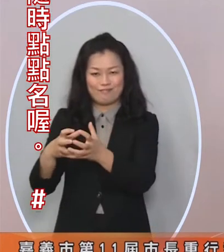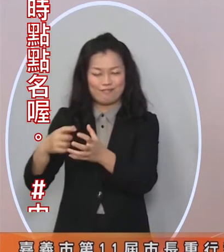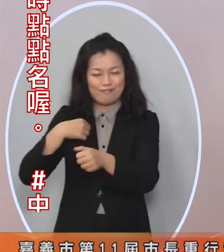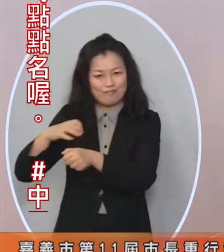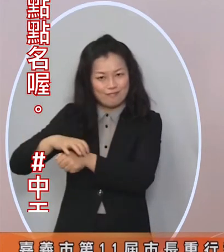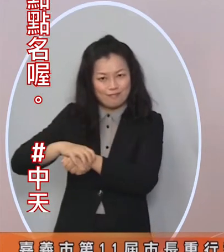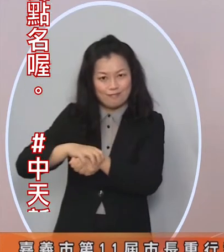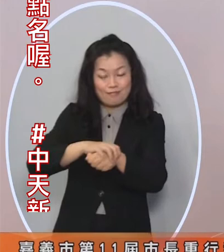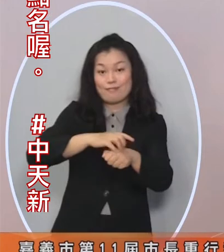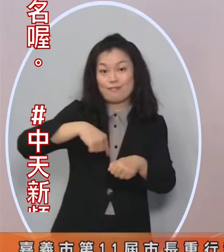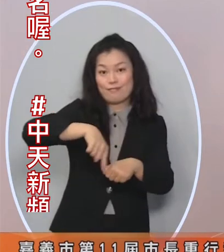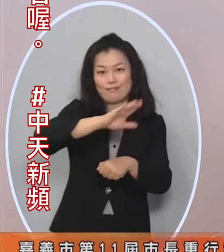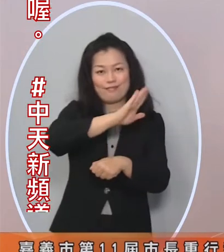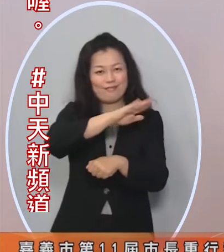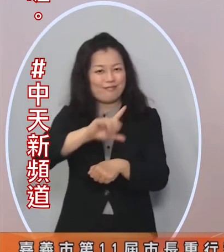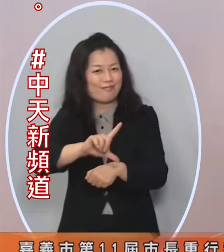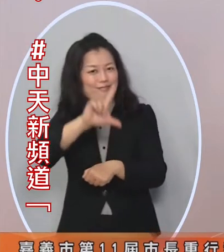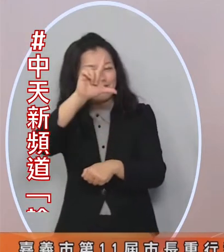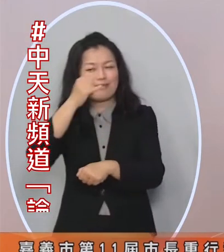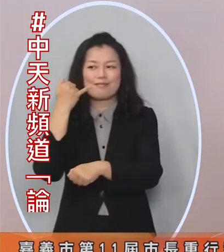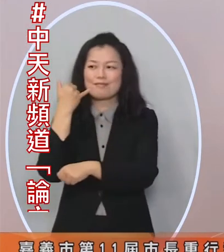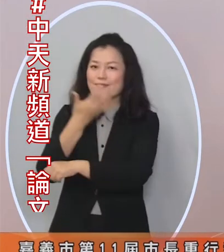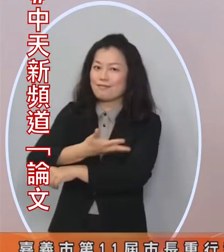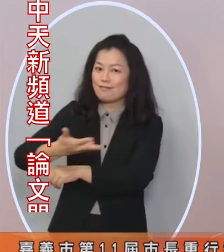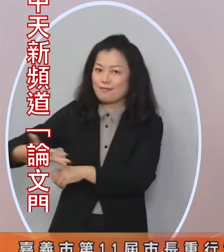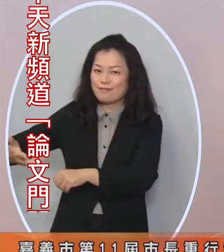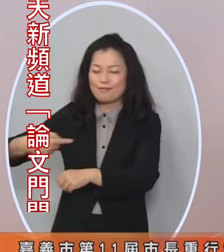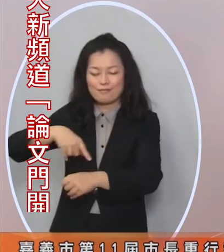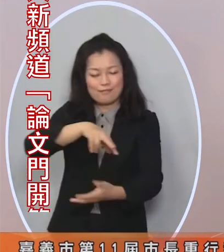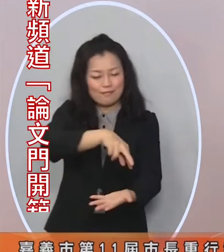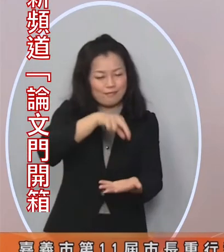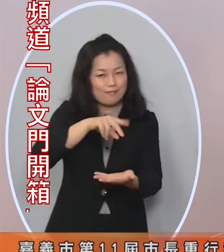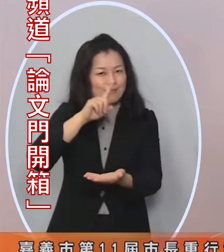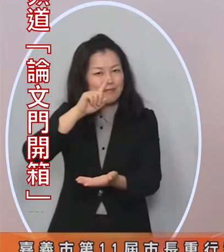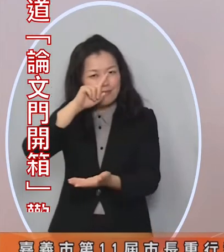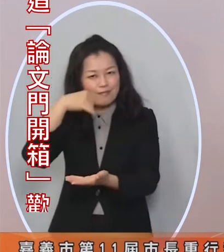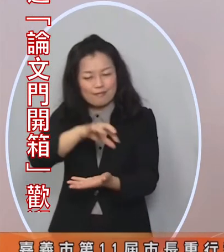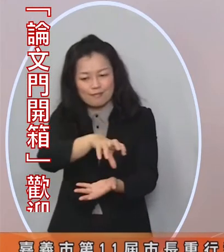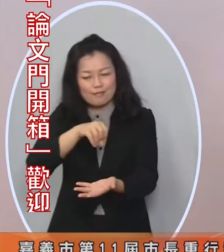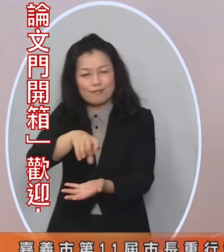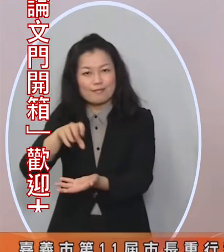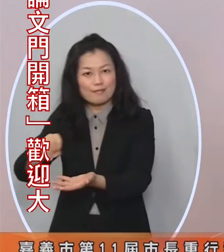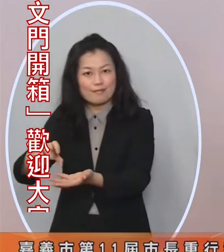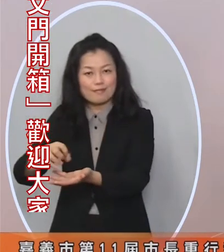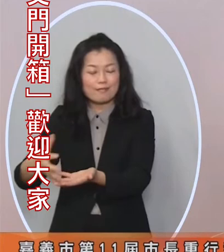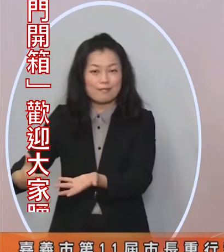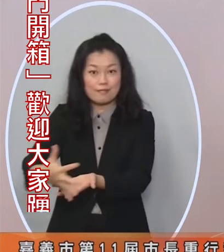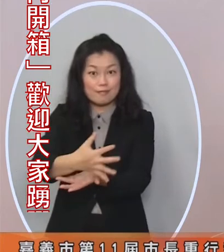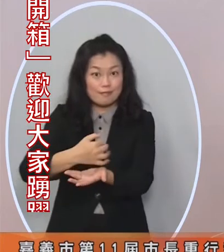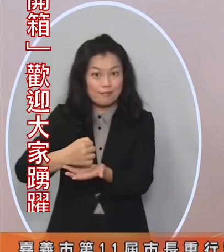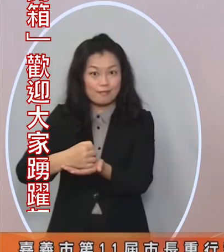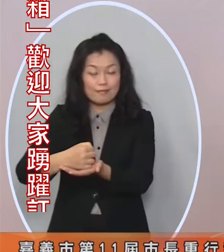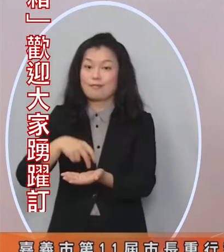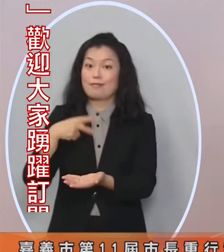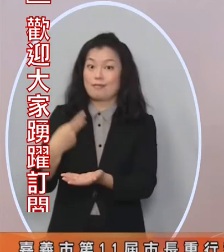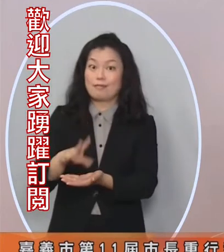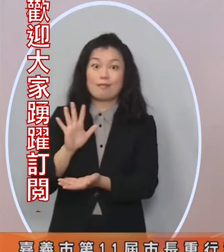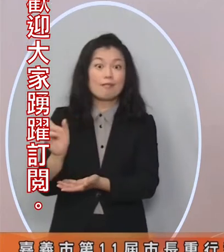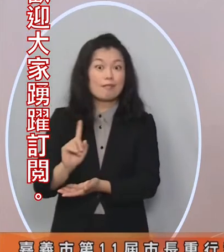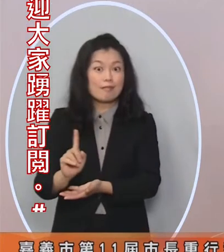的山上、海边进行进山、进滩。甚至我们也带学生